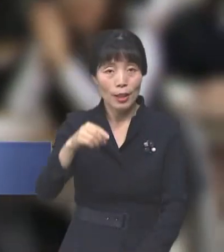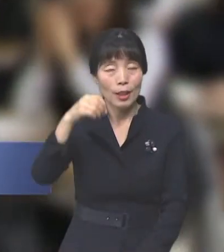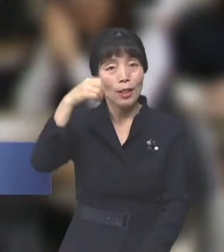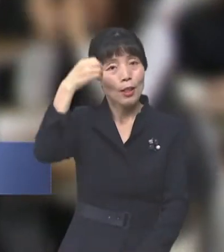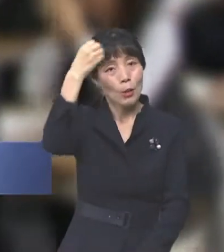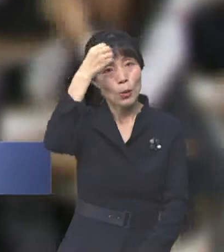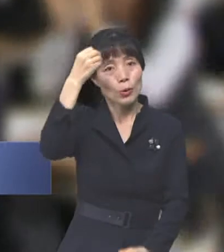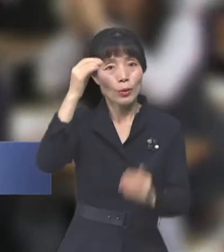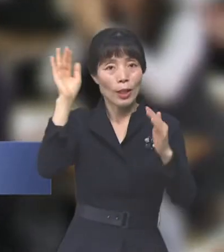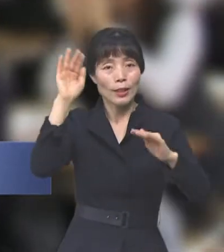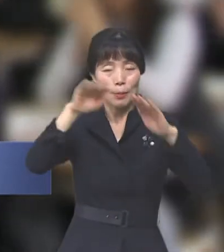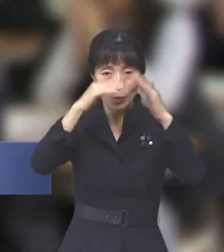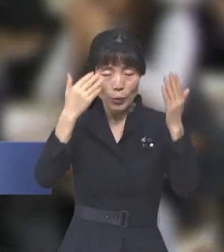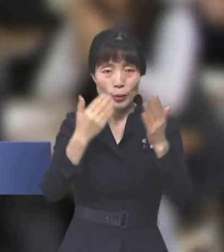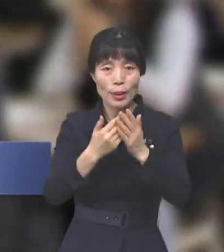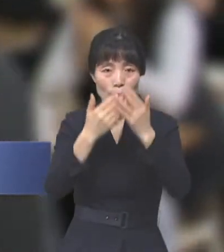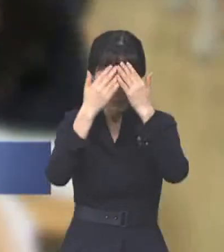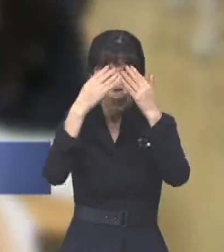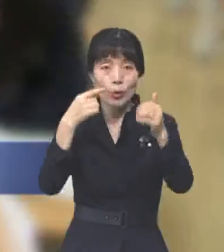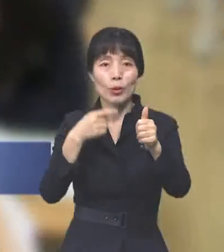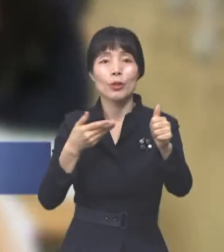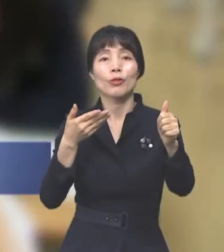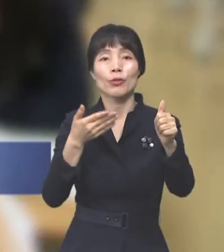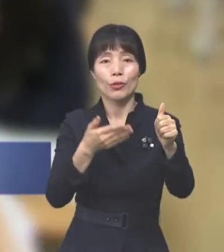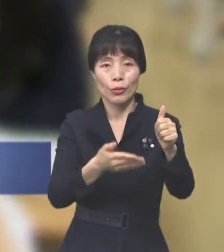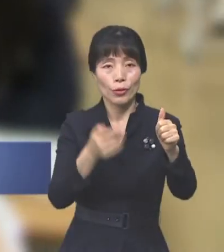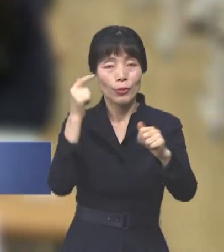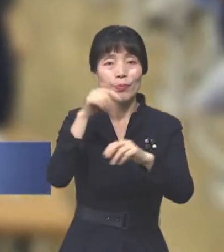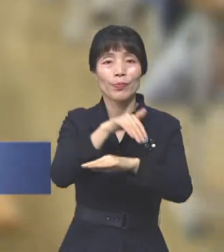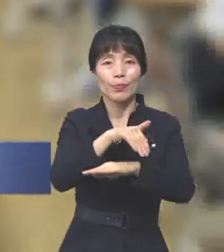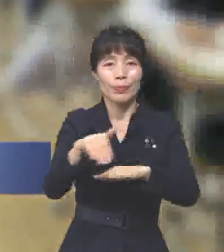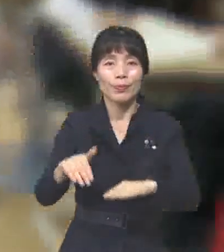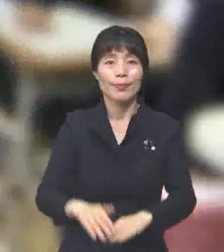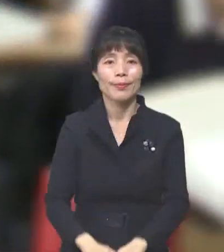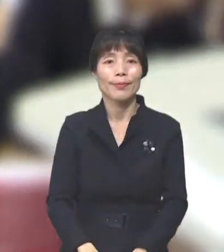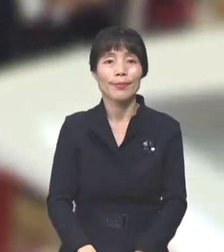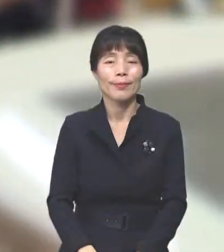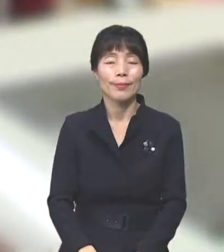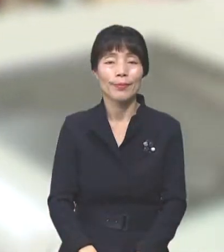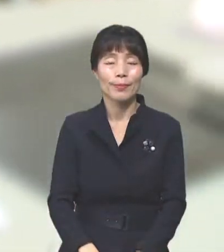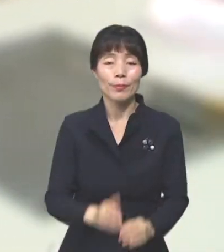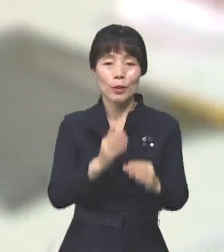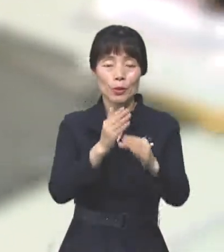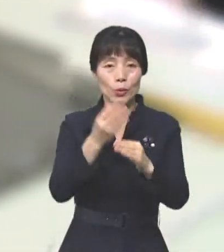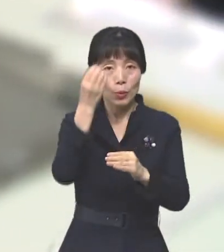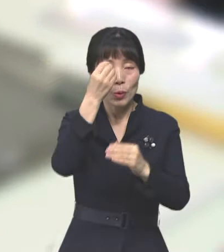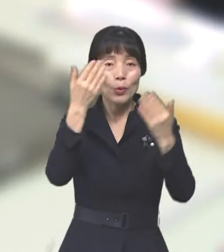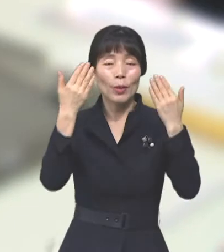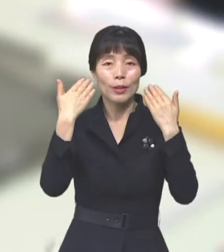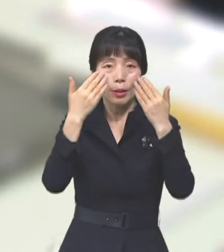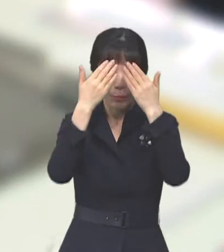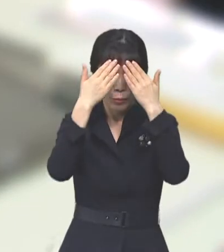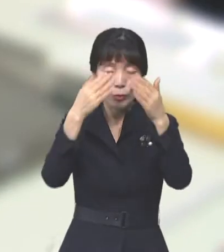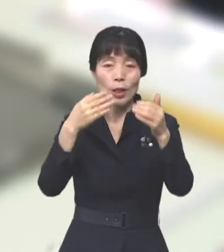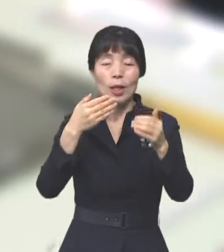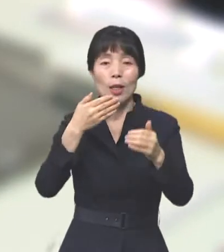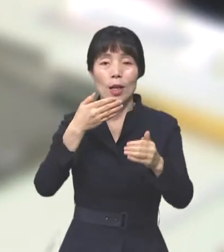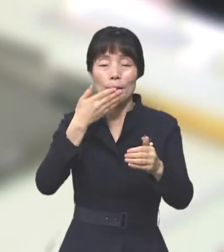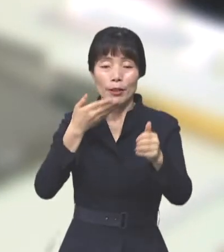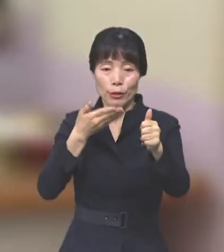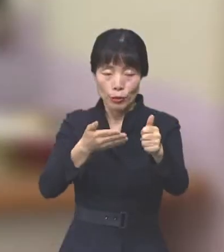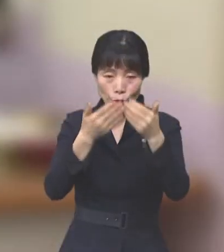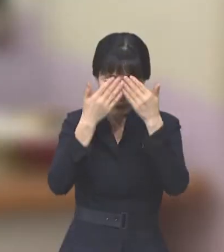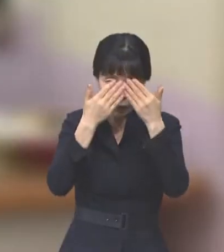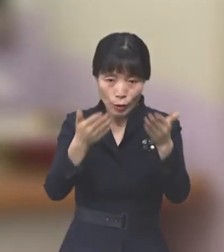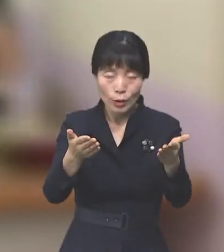전 학생으로 무상교육 대상이 될 수 있도록 확대할 예정입니다. 중고등학교 무상급식 정책에서